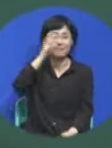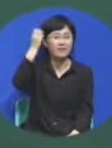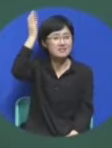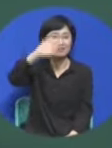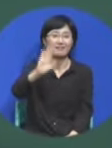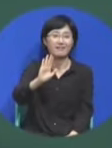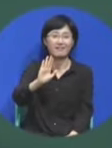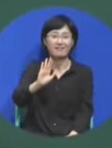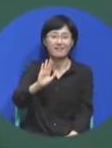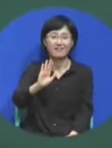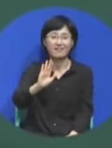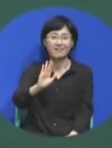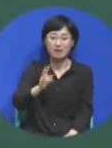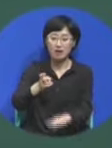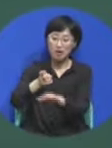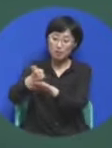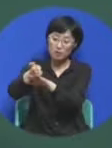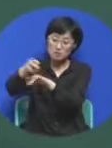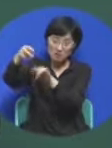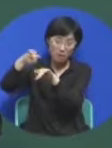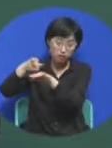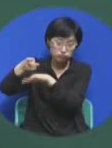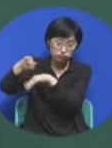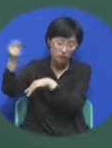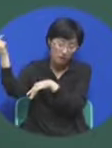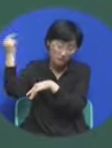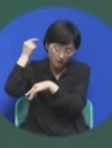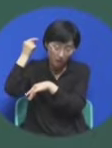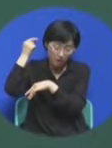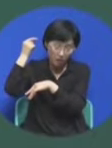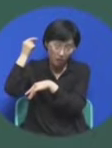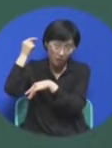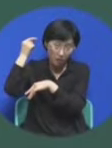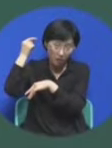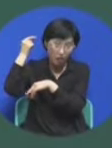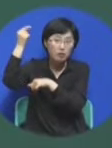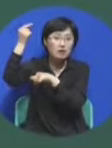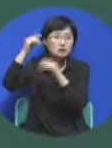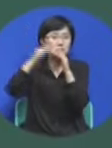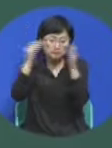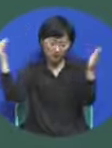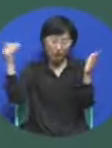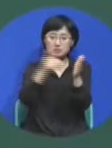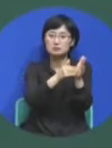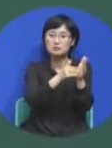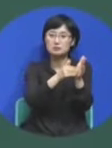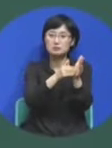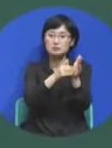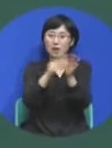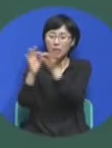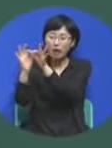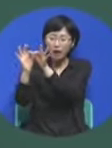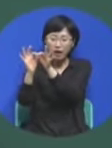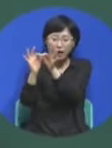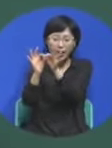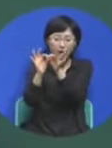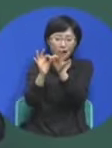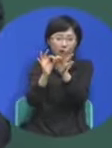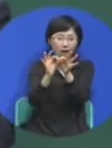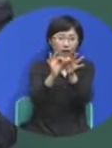有韩国的老的歌曲《太阳升起的日子》。 아 이게요? 그 버스에서 들은 게 집에 와가지고 자도 모르게 제 입에서 흥얼흥얼.